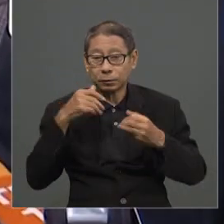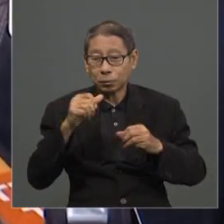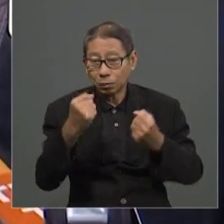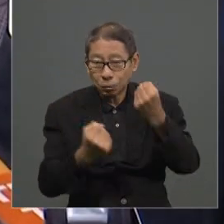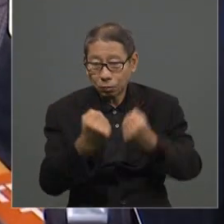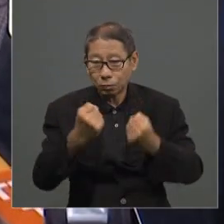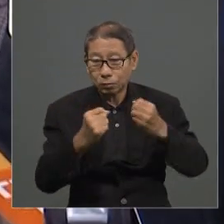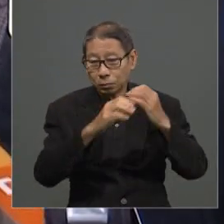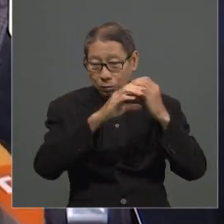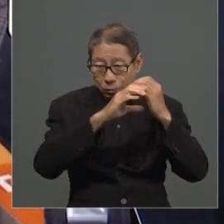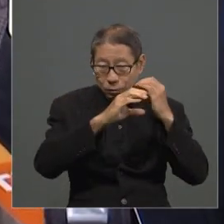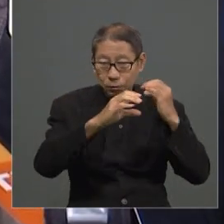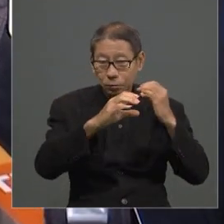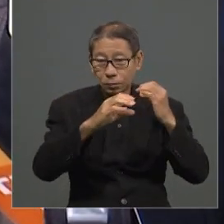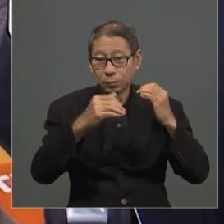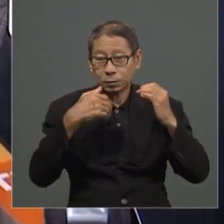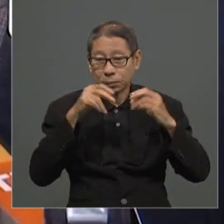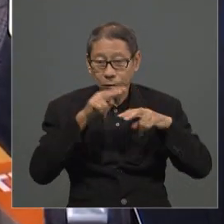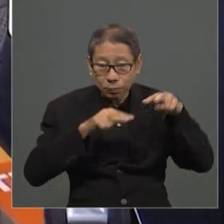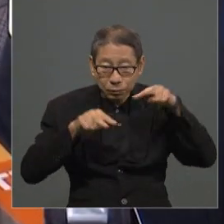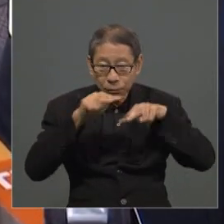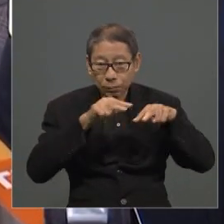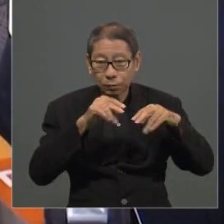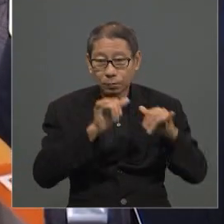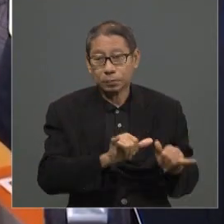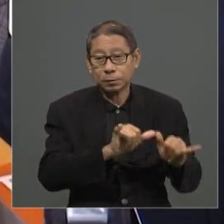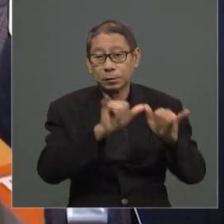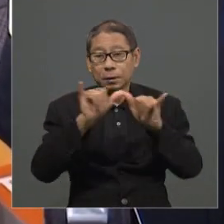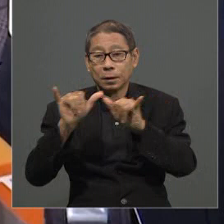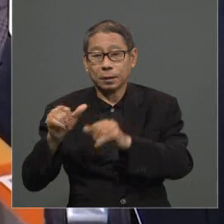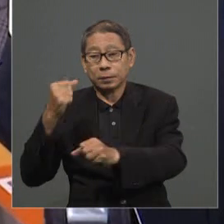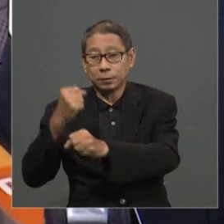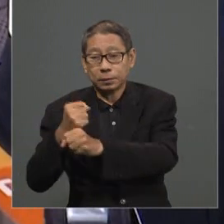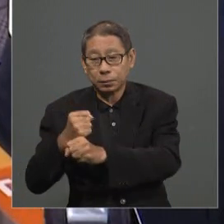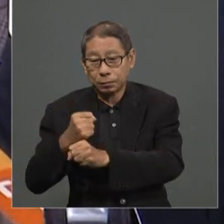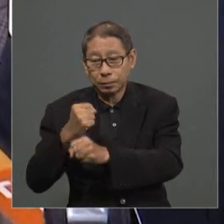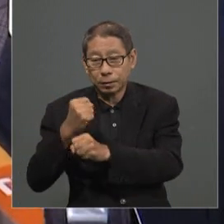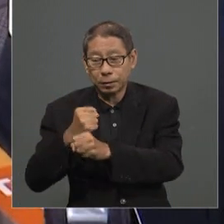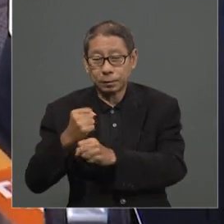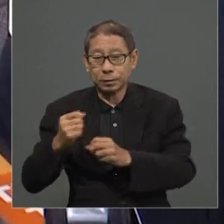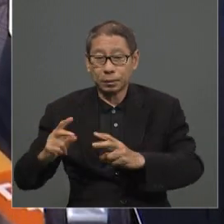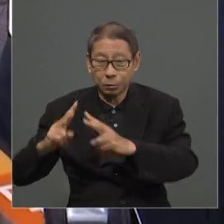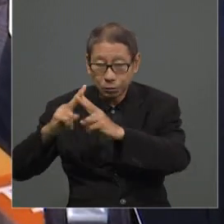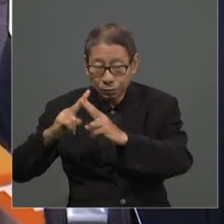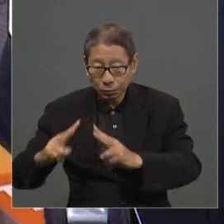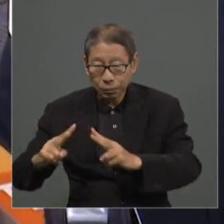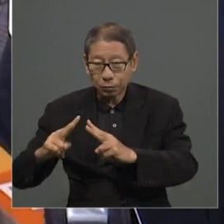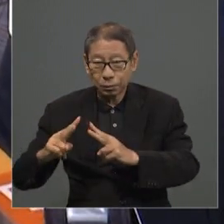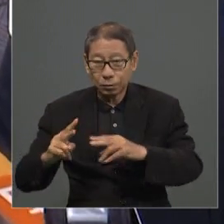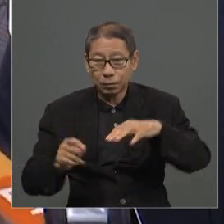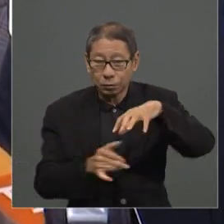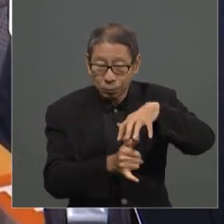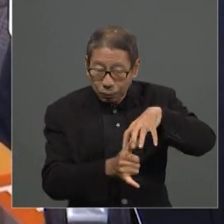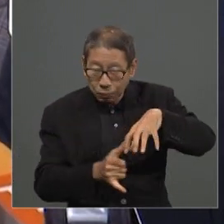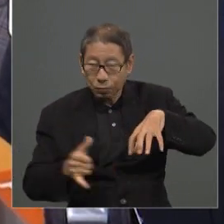ครับตอนนี้ก็ได้ดำเนินการได้ยกย้ายมาปฏิบัติราชการช่วยราชการที่กรมนะครับแล้วก็ให้ออกจากพื้นที่แล้ว